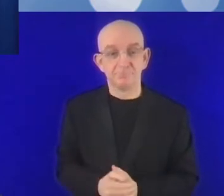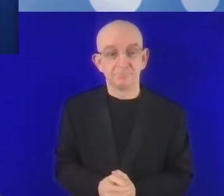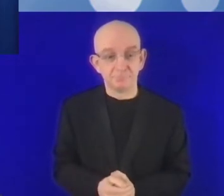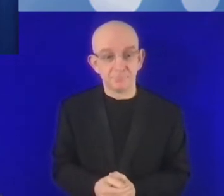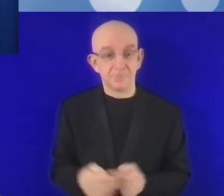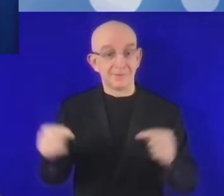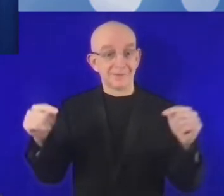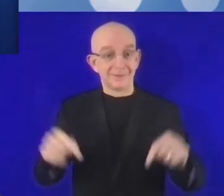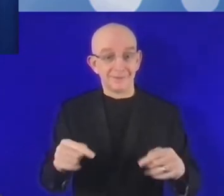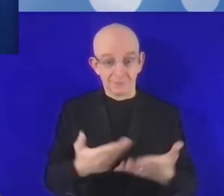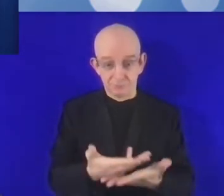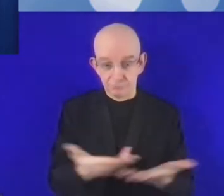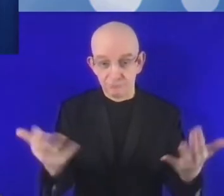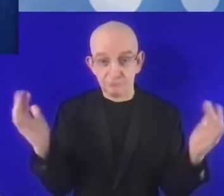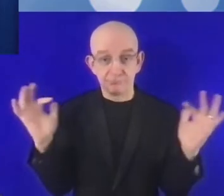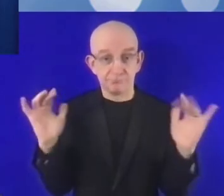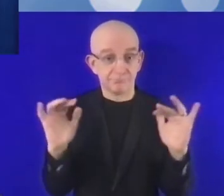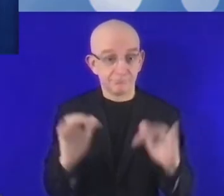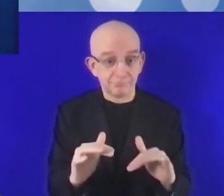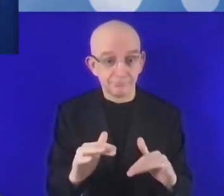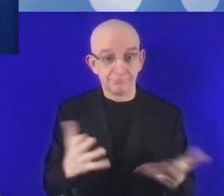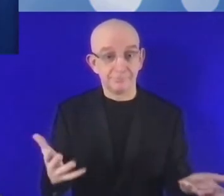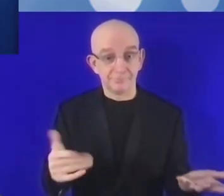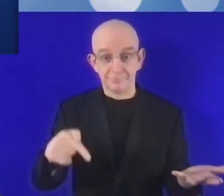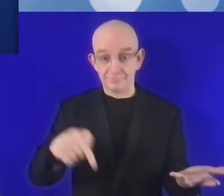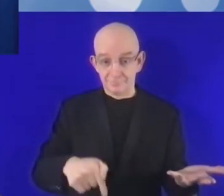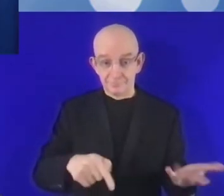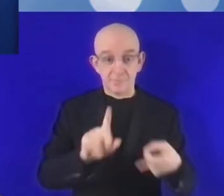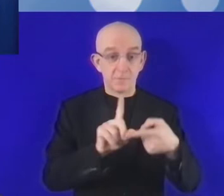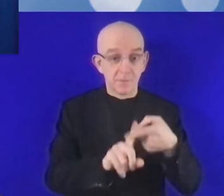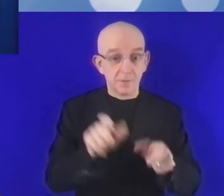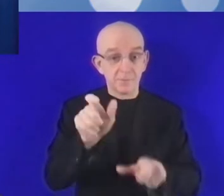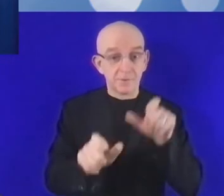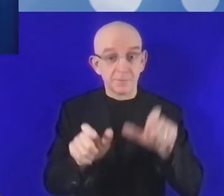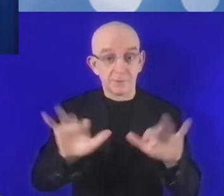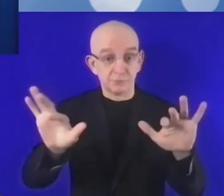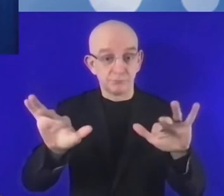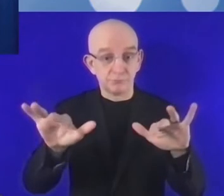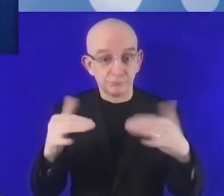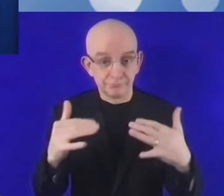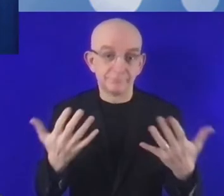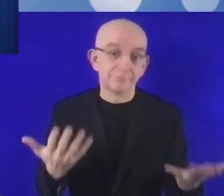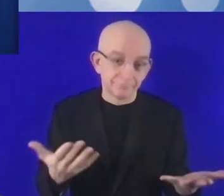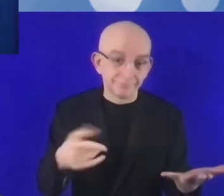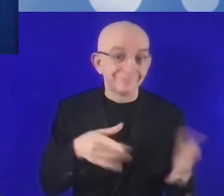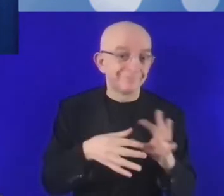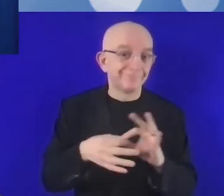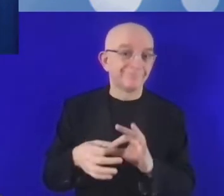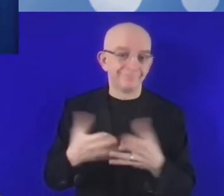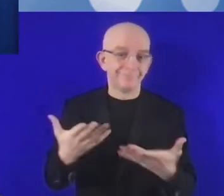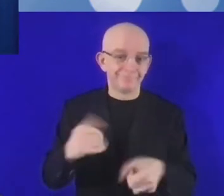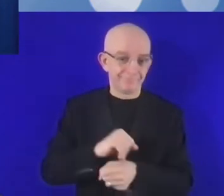de toutes les structures représentées lors de cet IGF. Je vous souhaite des débats fructueux, des échanges instructifs. La